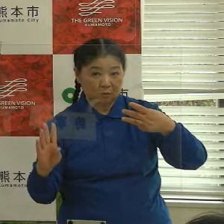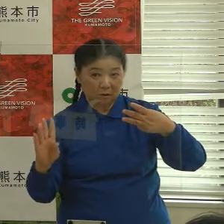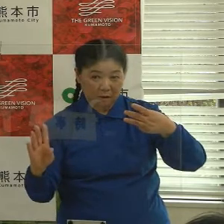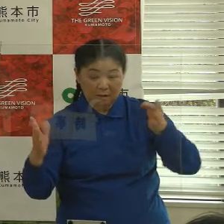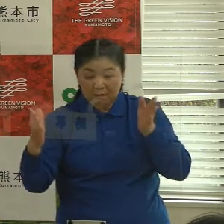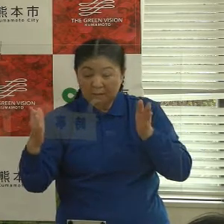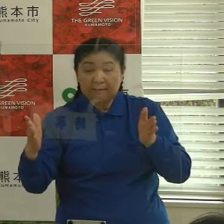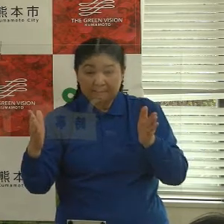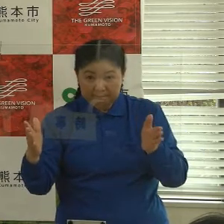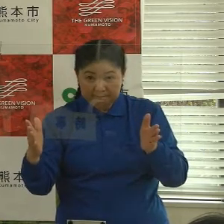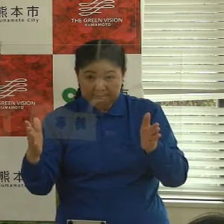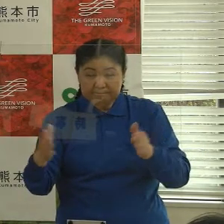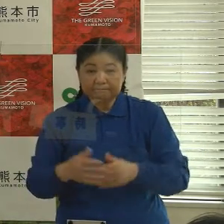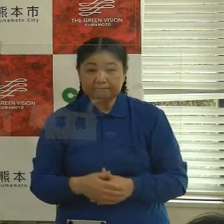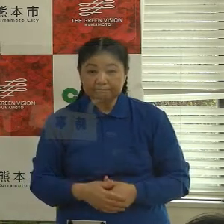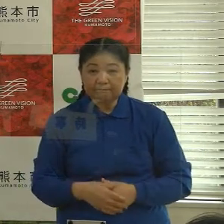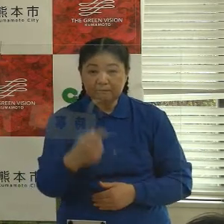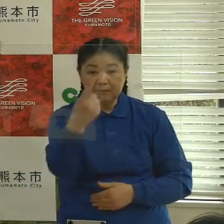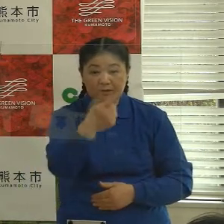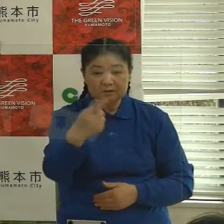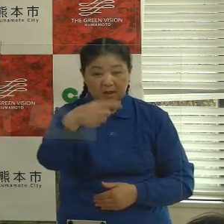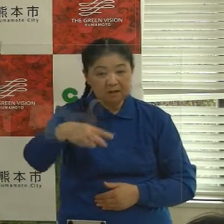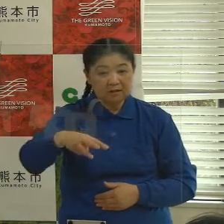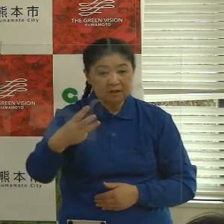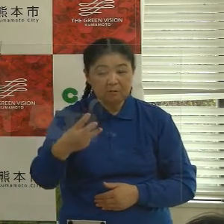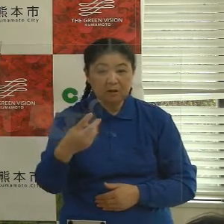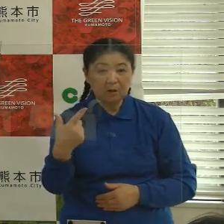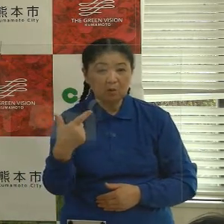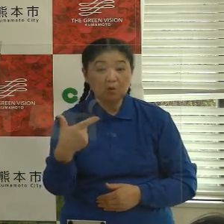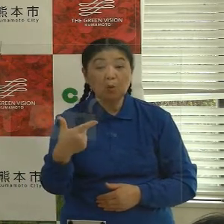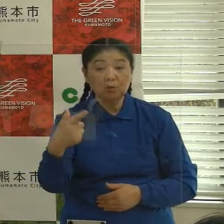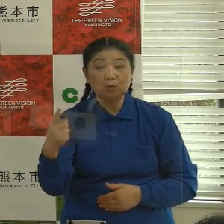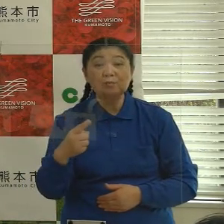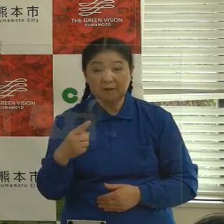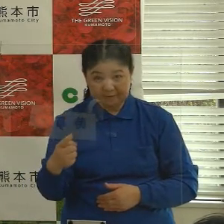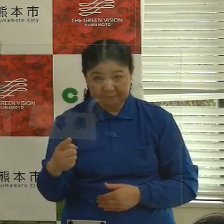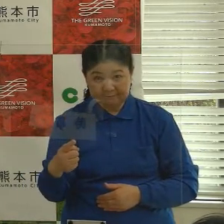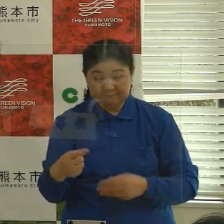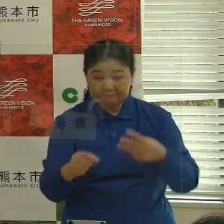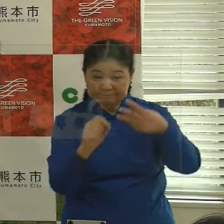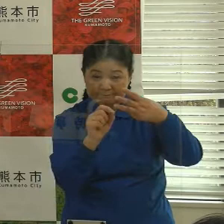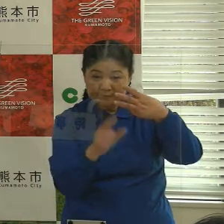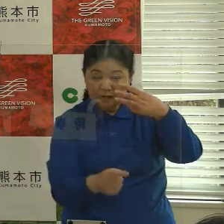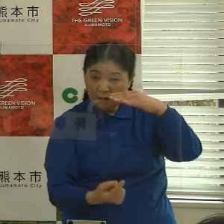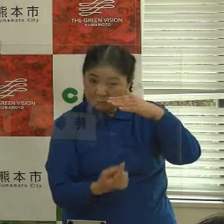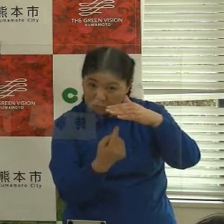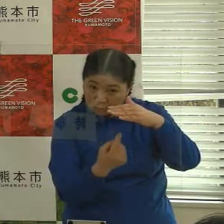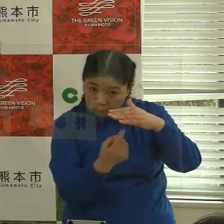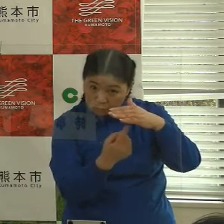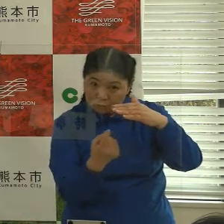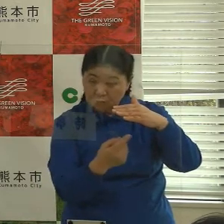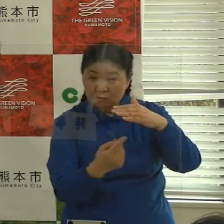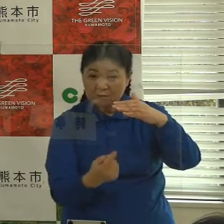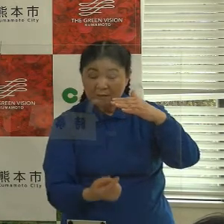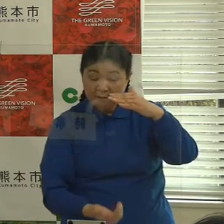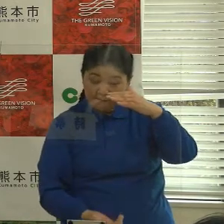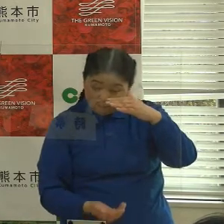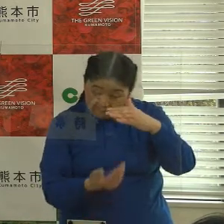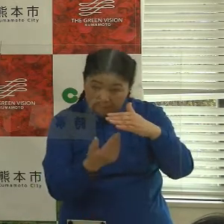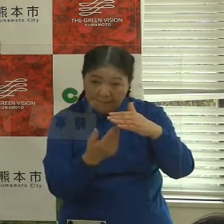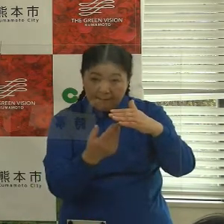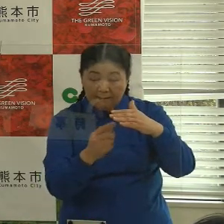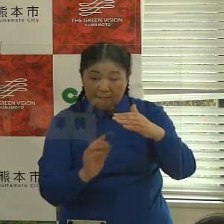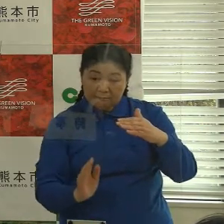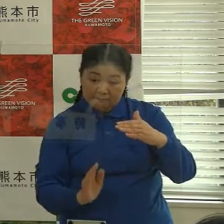日の新規感染者数は1306人となっており3月上旬に一時再